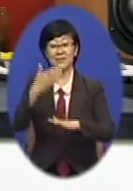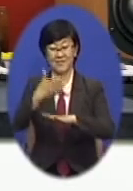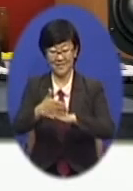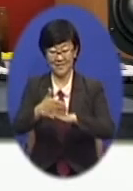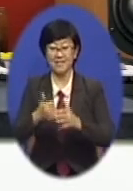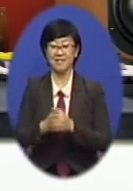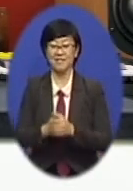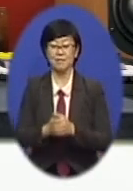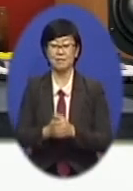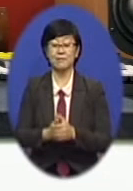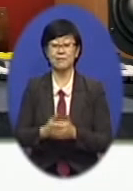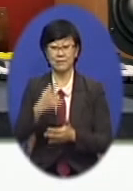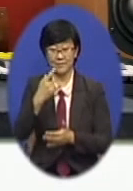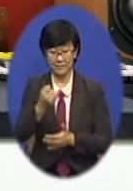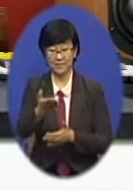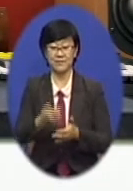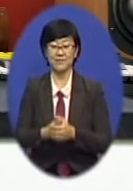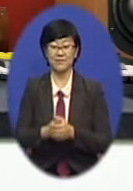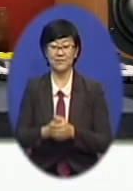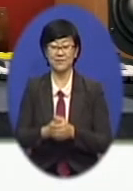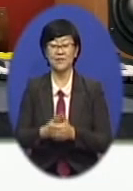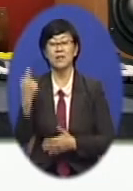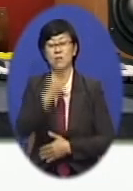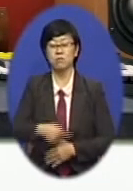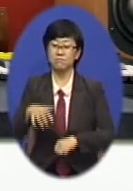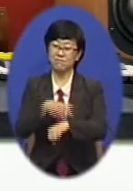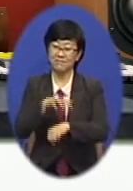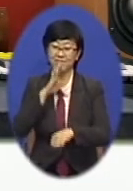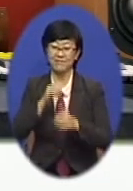합니다. 우리 홍민환 여사님은요 이렇게